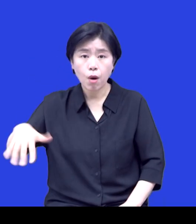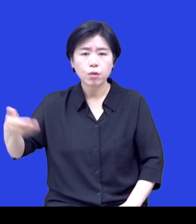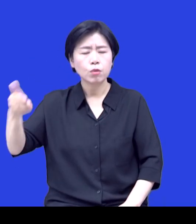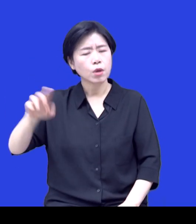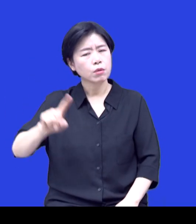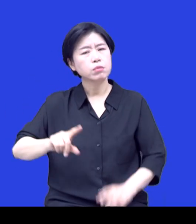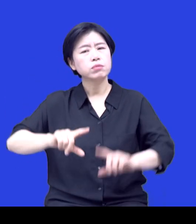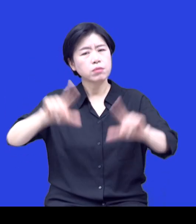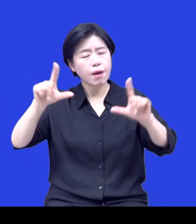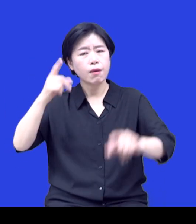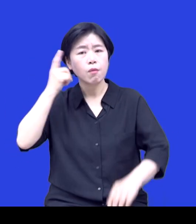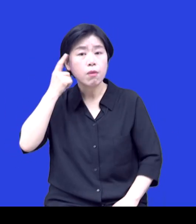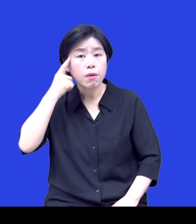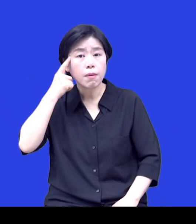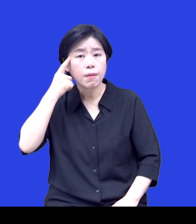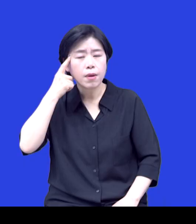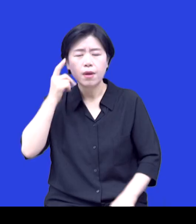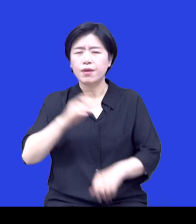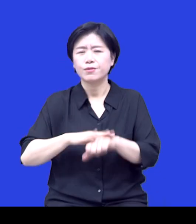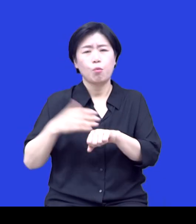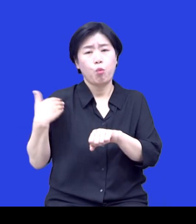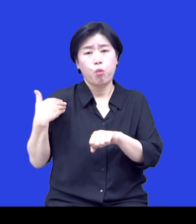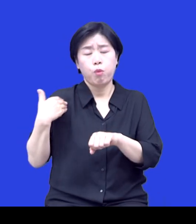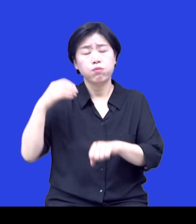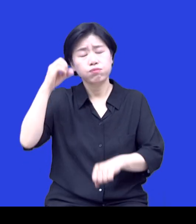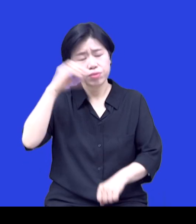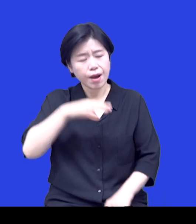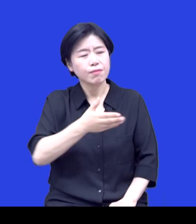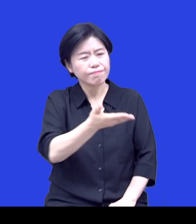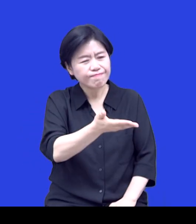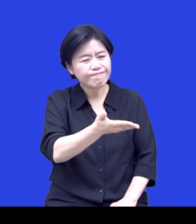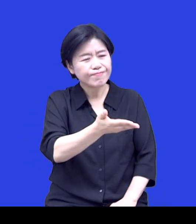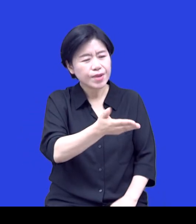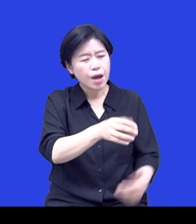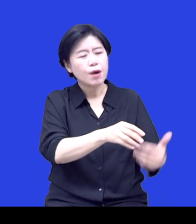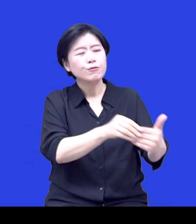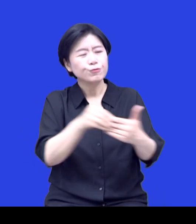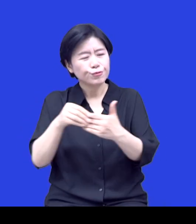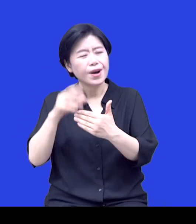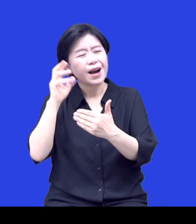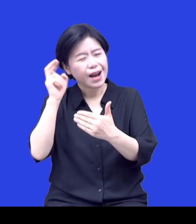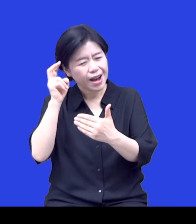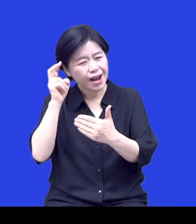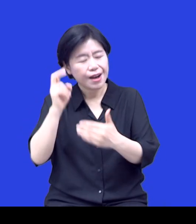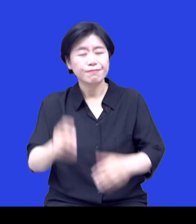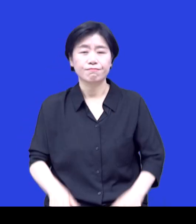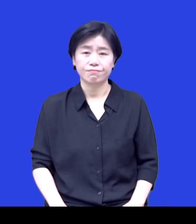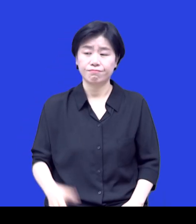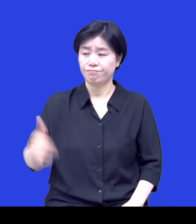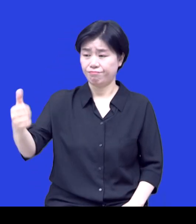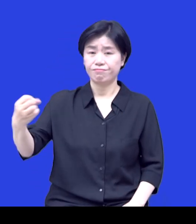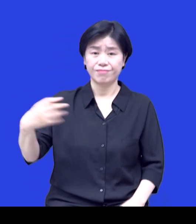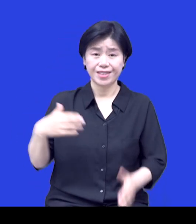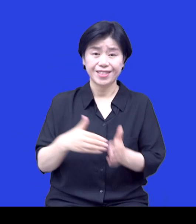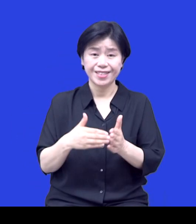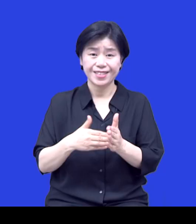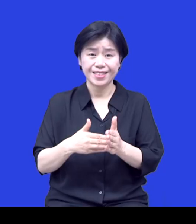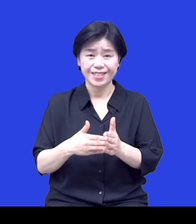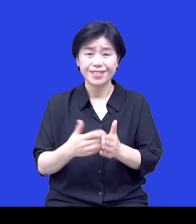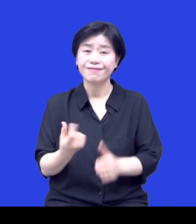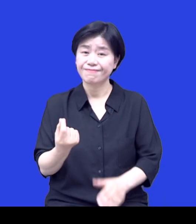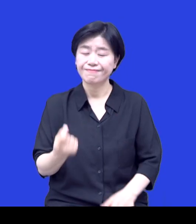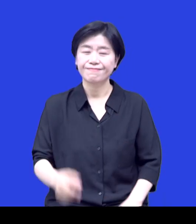하나님이 그날 나에게 특별한 감동을 주신 것 같다. 예. 그 분도 나중에 간증을 하셨어. 네. 그런 것